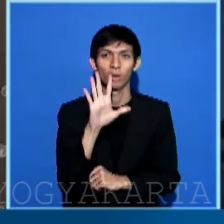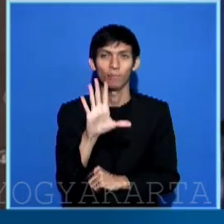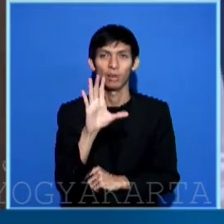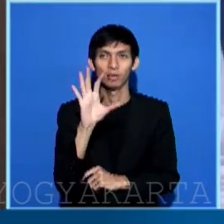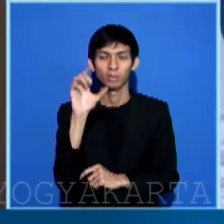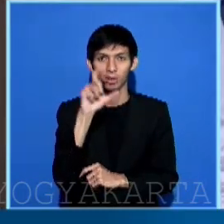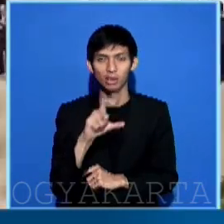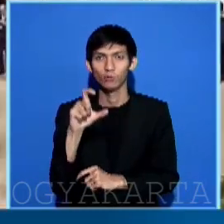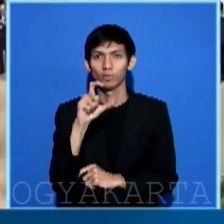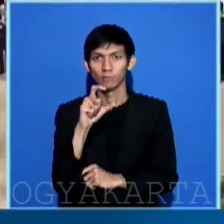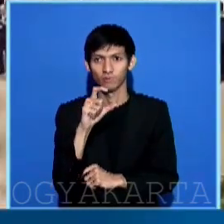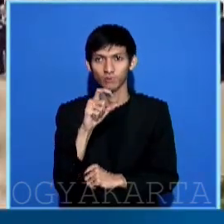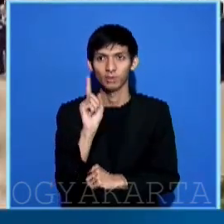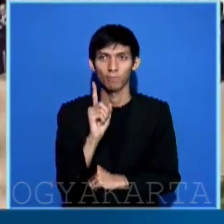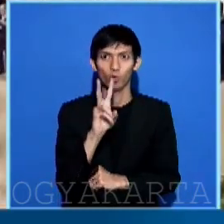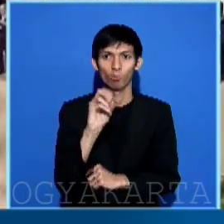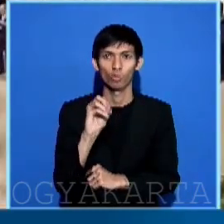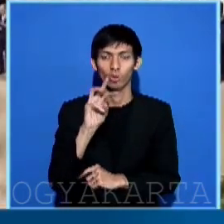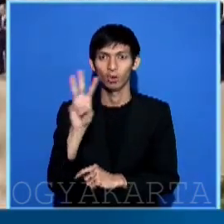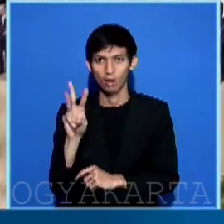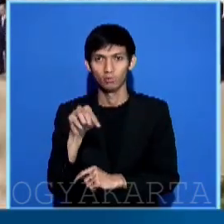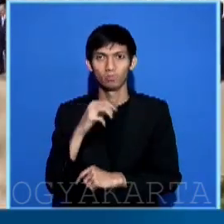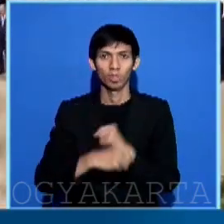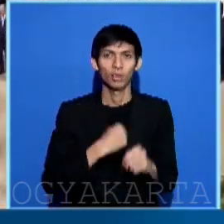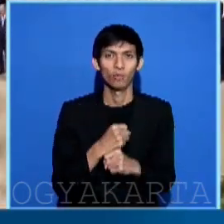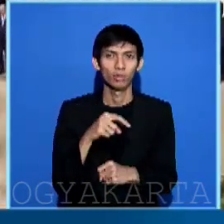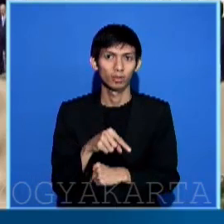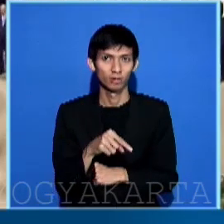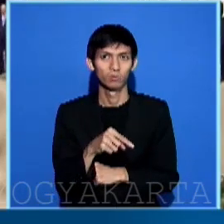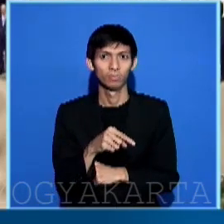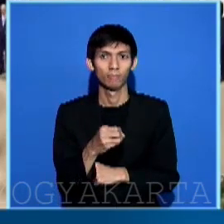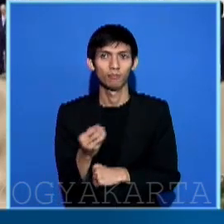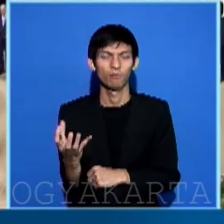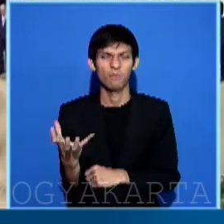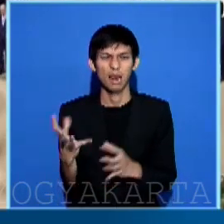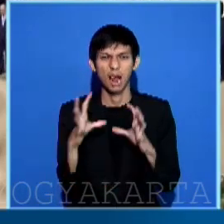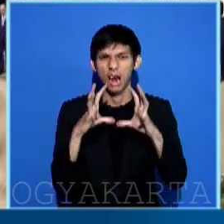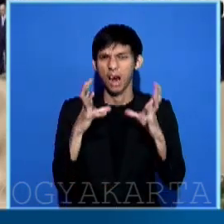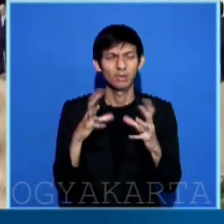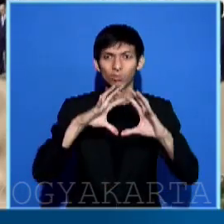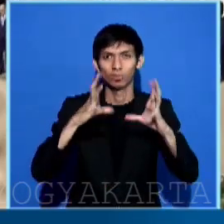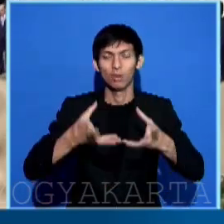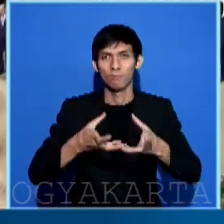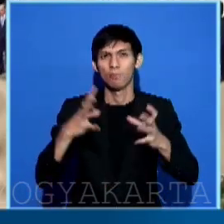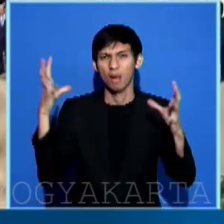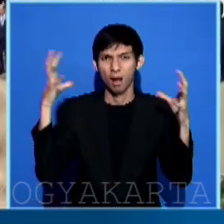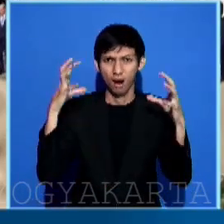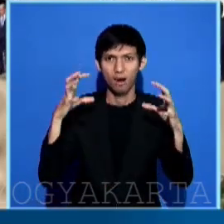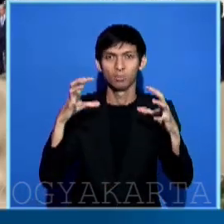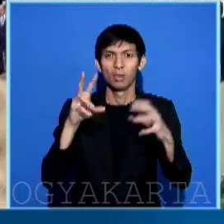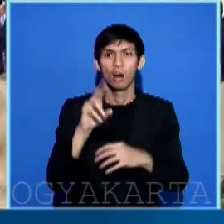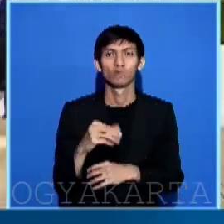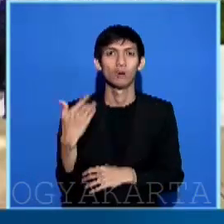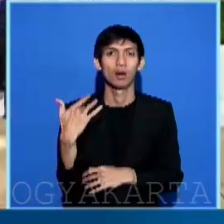2023 telah dinyatakan sebagai tahun dengan temperatur terpanas di muka bumi sejak zaman S Oleh karena itu harus ada